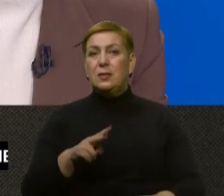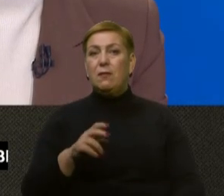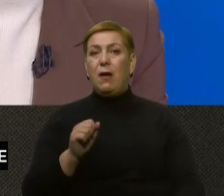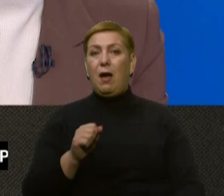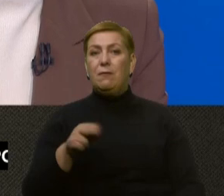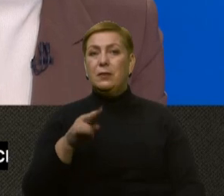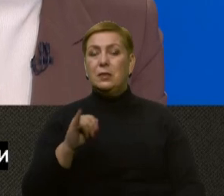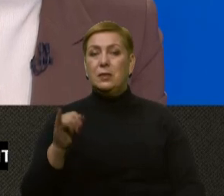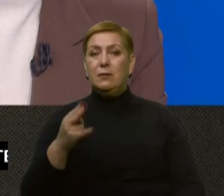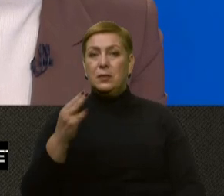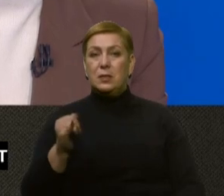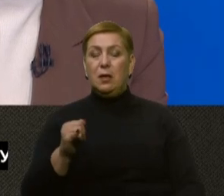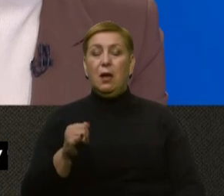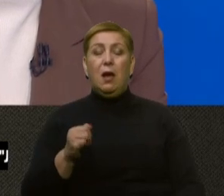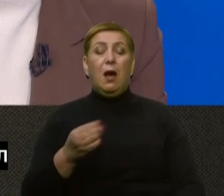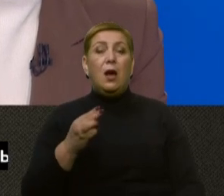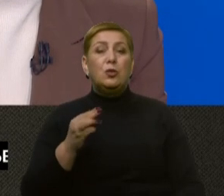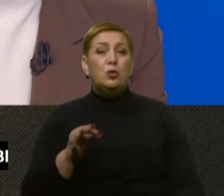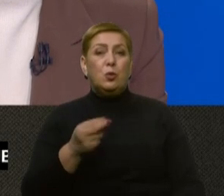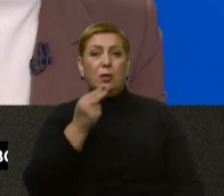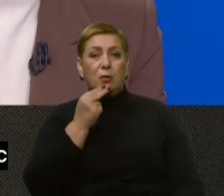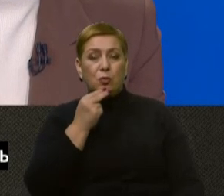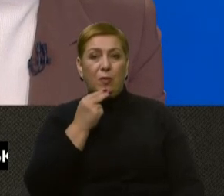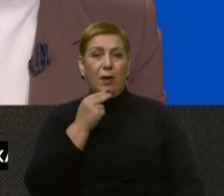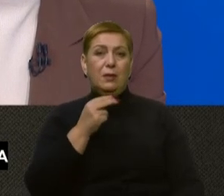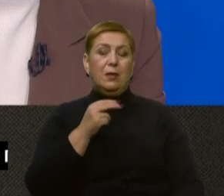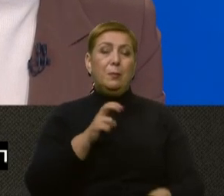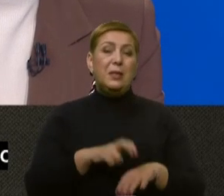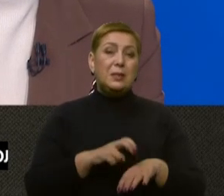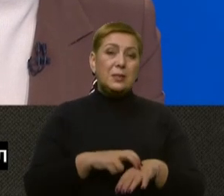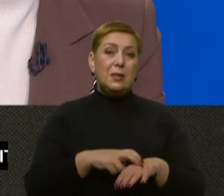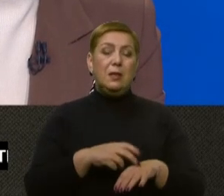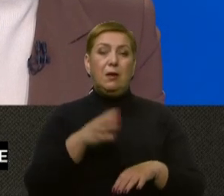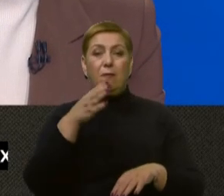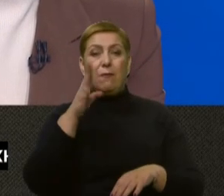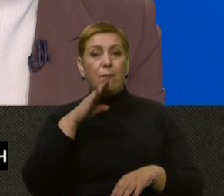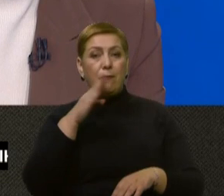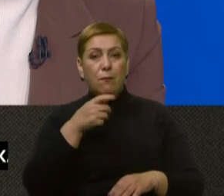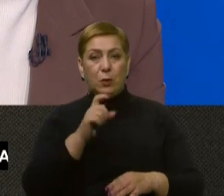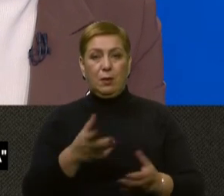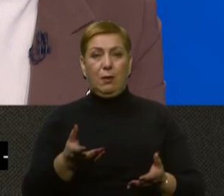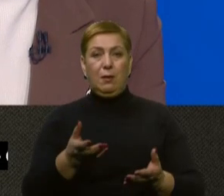що у них із харчуванням, із медициною, із водою? Як вони забезпечені?